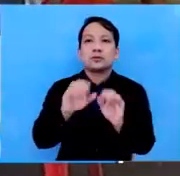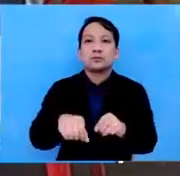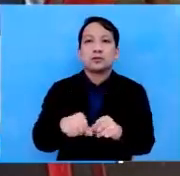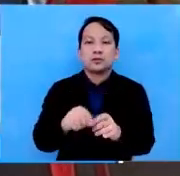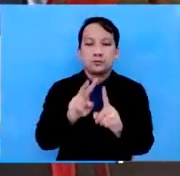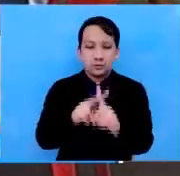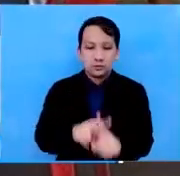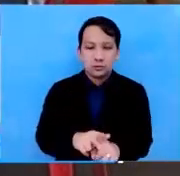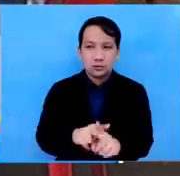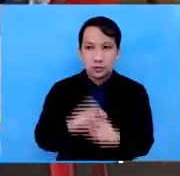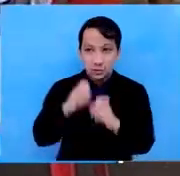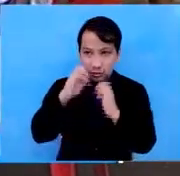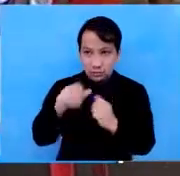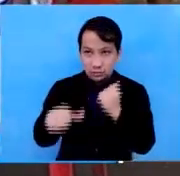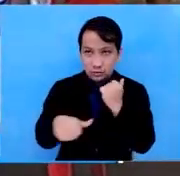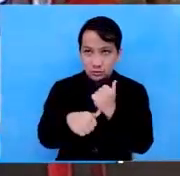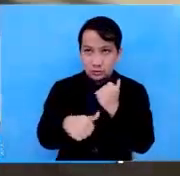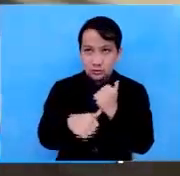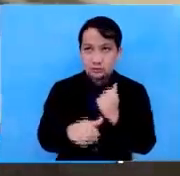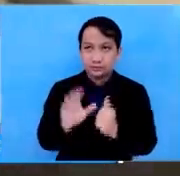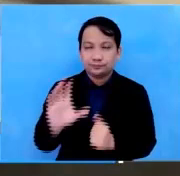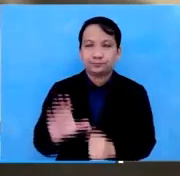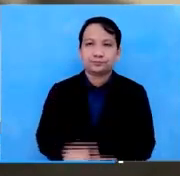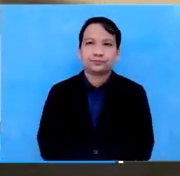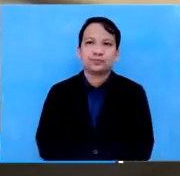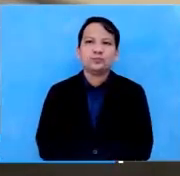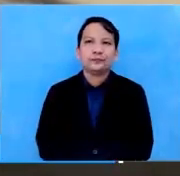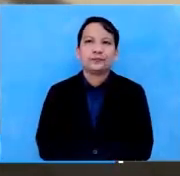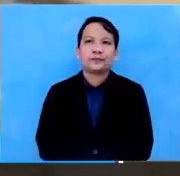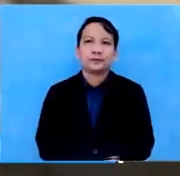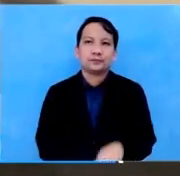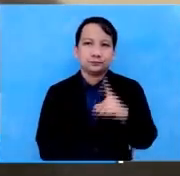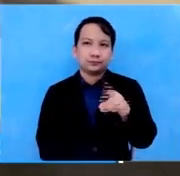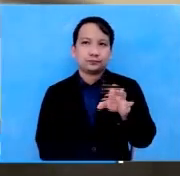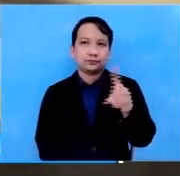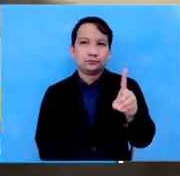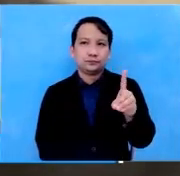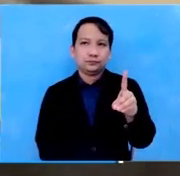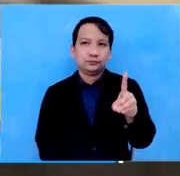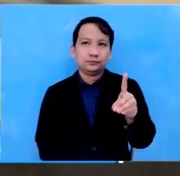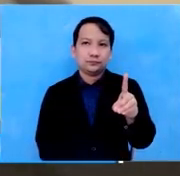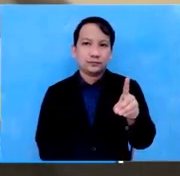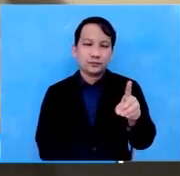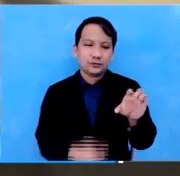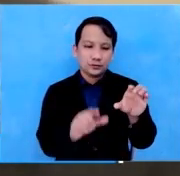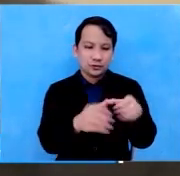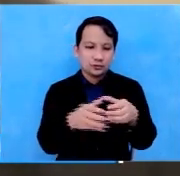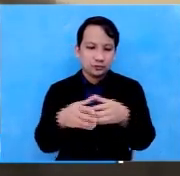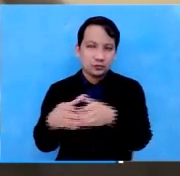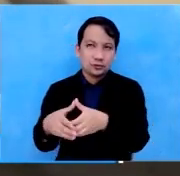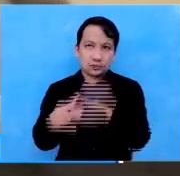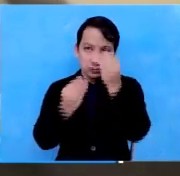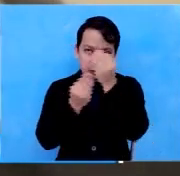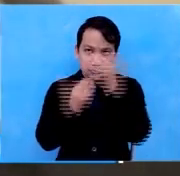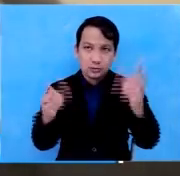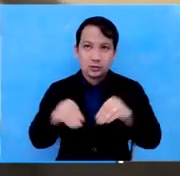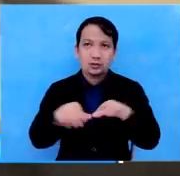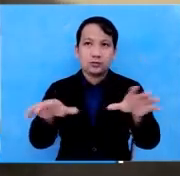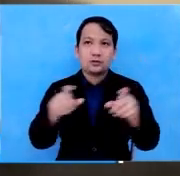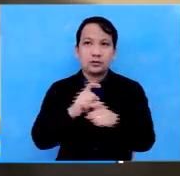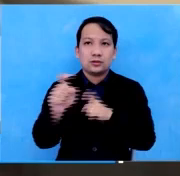sa educational assistance. Ginagawa talaga ng DSWD na by batch sila nasabihan o text. Kasi hindi naman po lahat yan